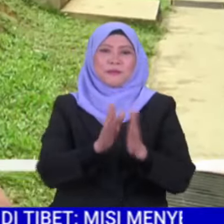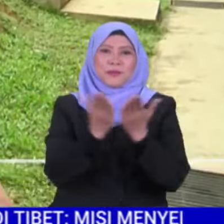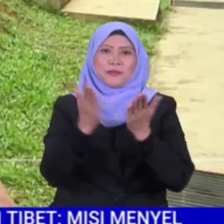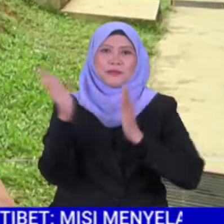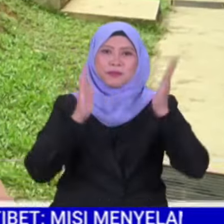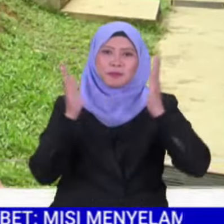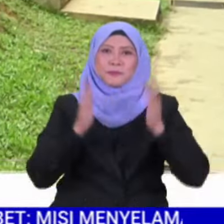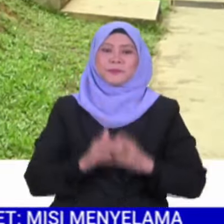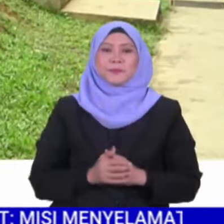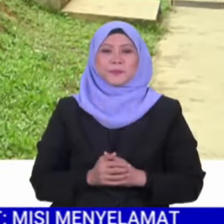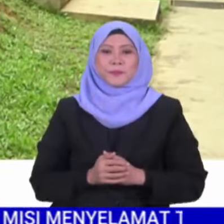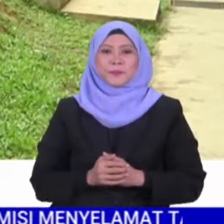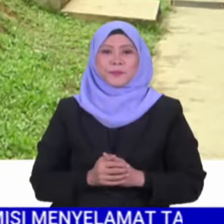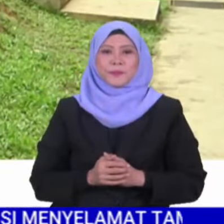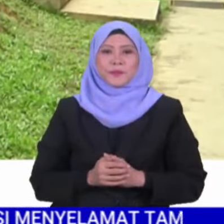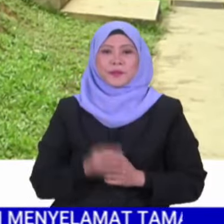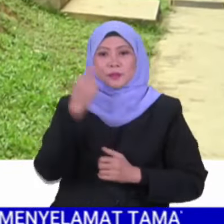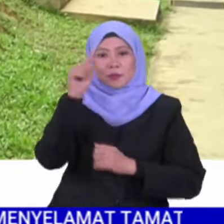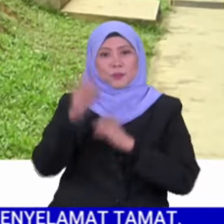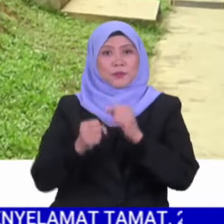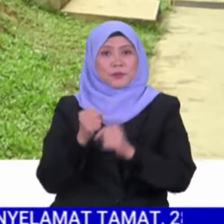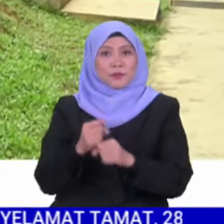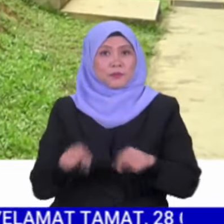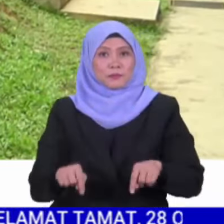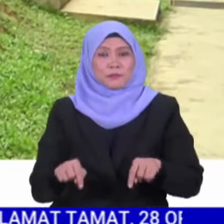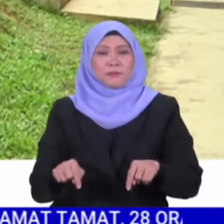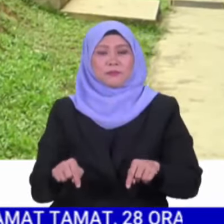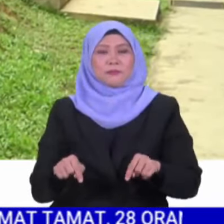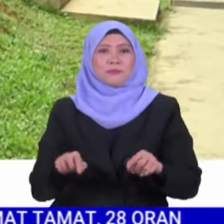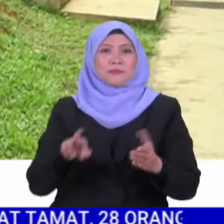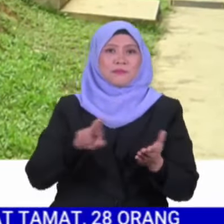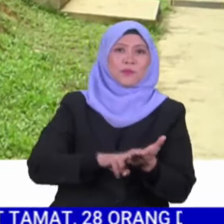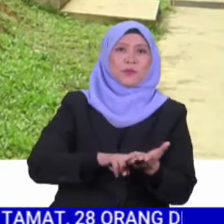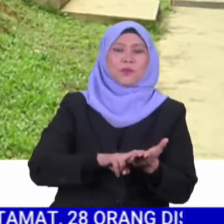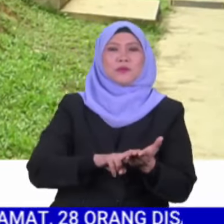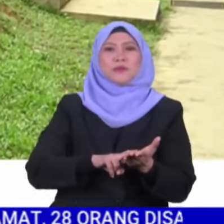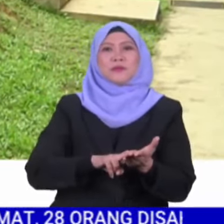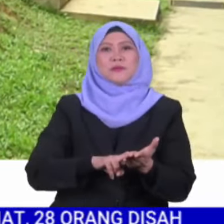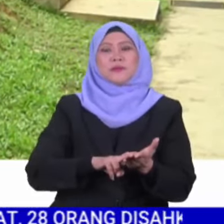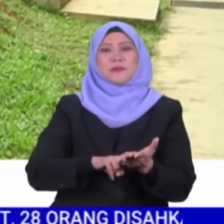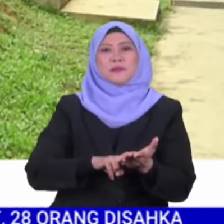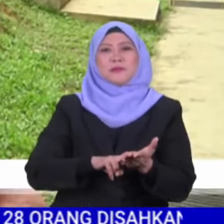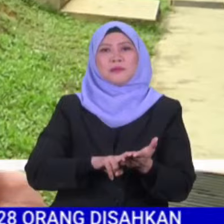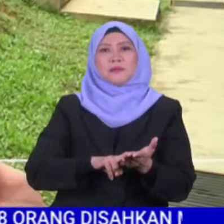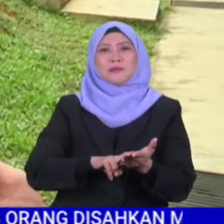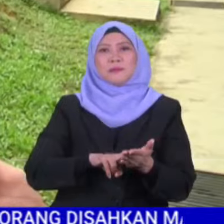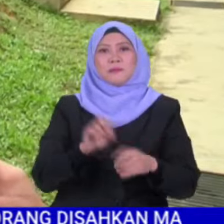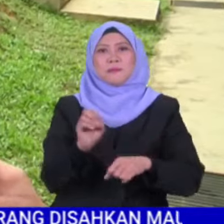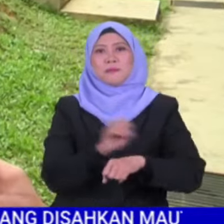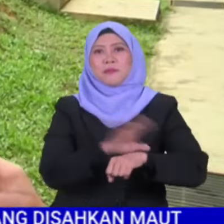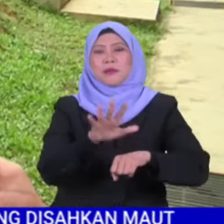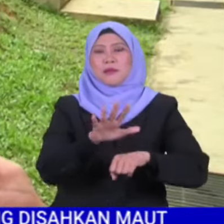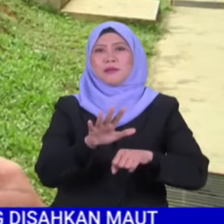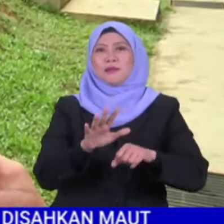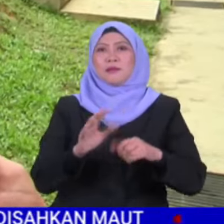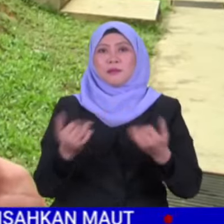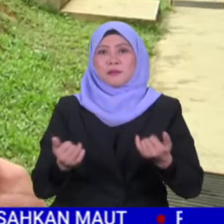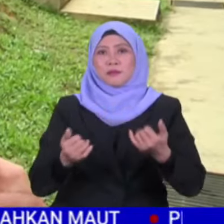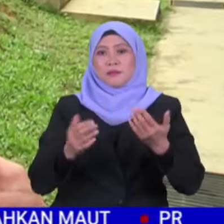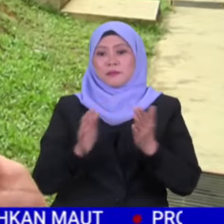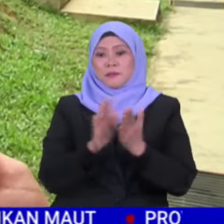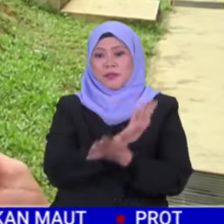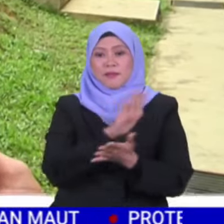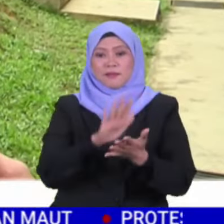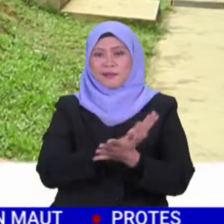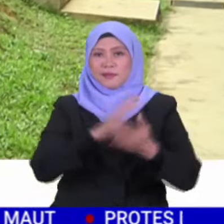pemecahan rekod baru pada tahun ini, di mana rekodnya most number spring couplet display